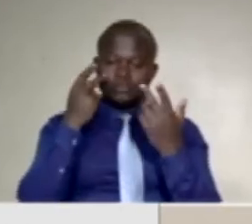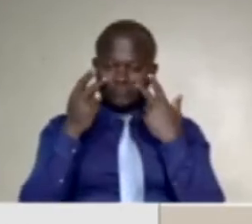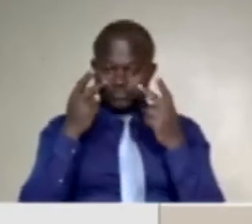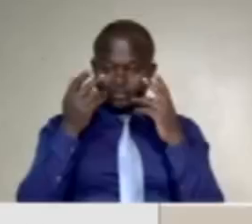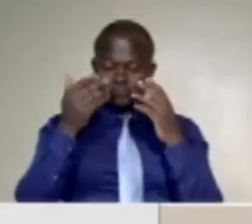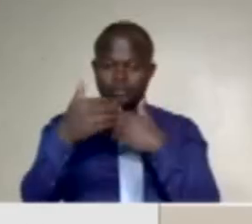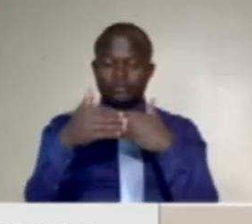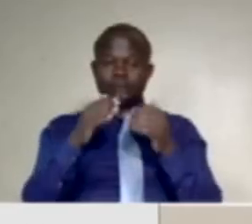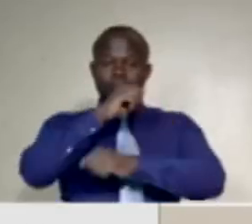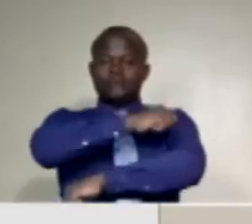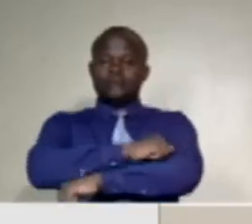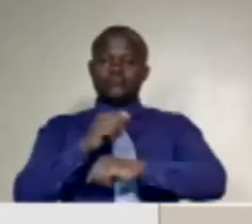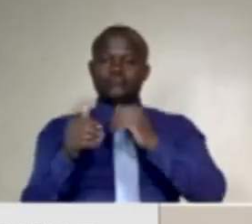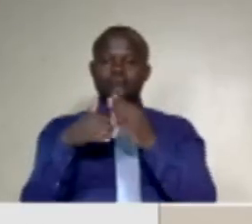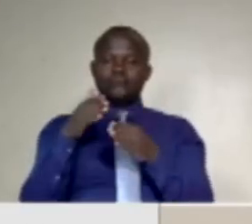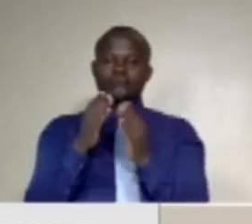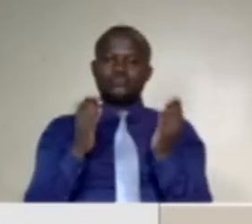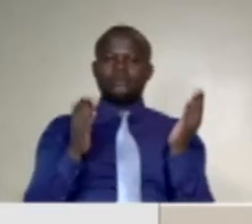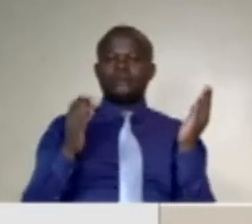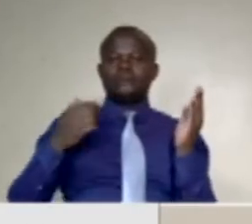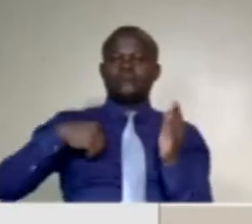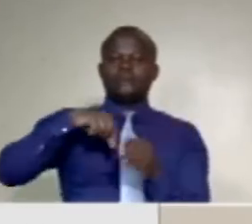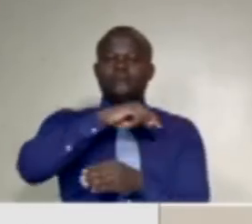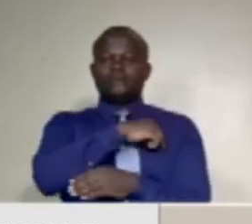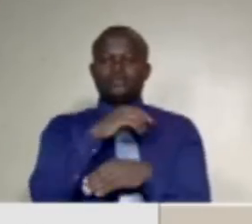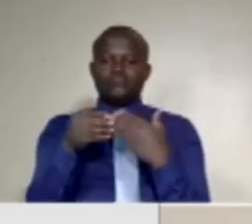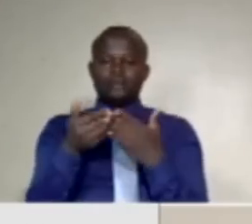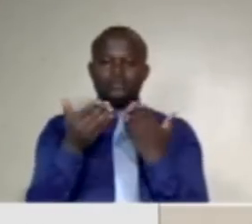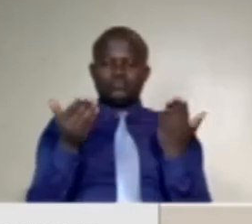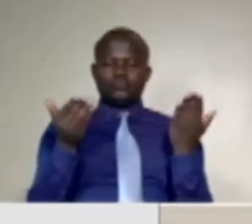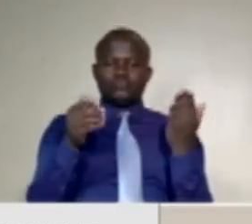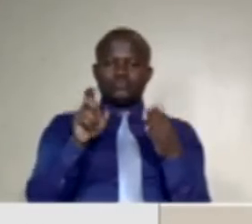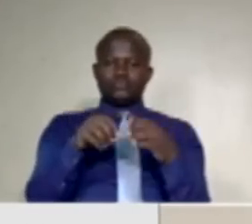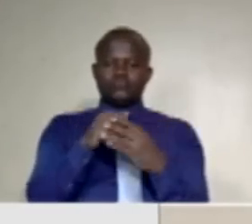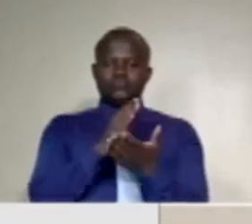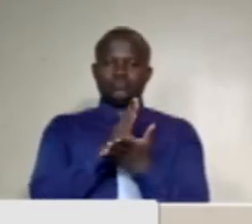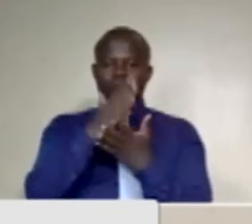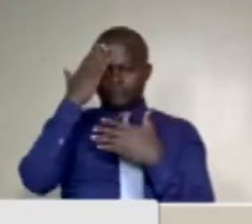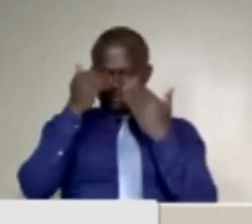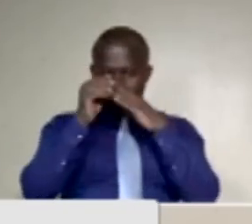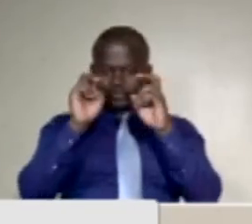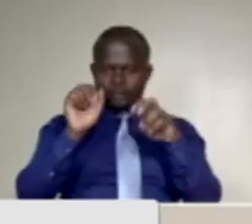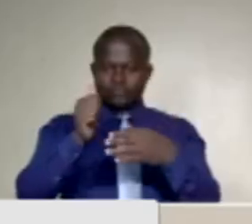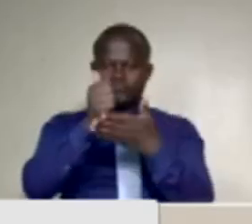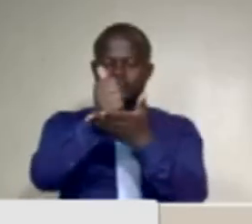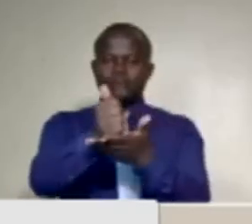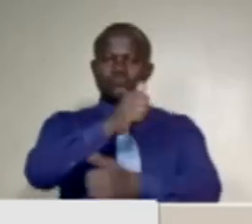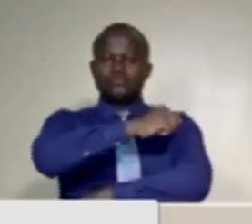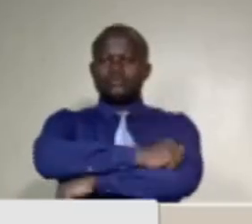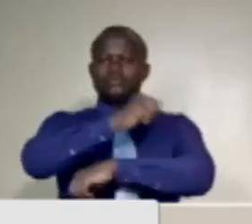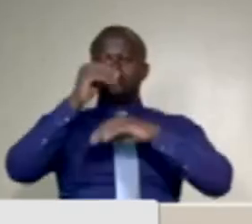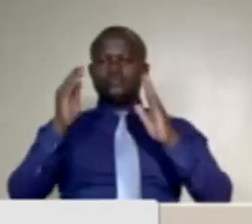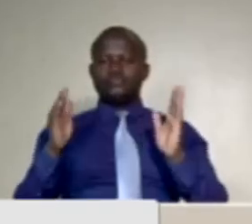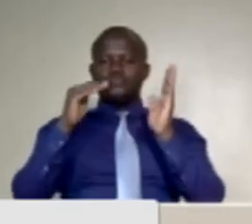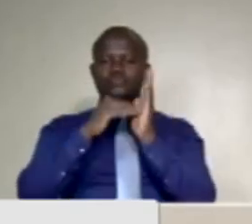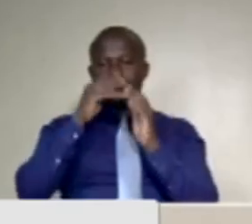ibyumba by'amashuri byubakwaga byari bikenewe, yari akeneye mu by'ukuri kugira ngo abe yafasha abanyeshuri